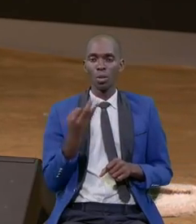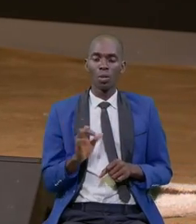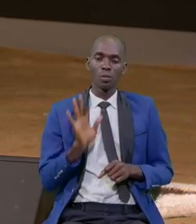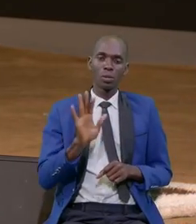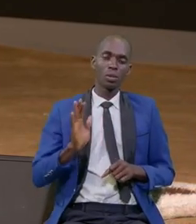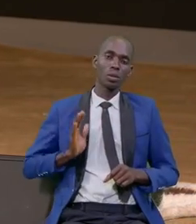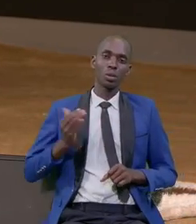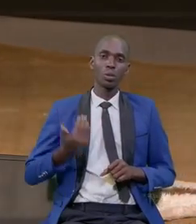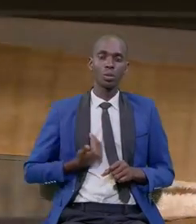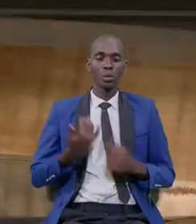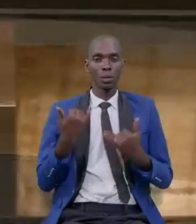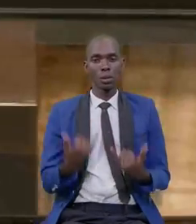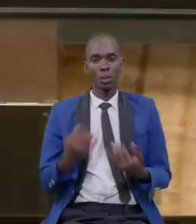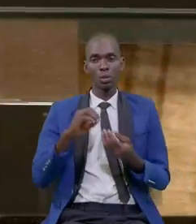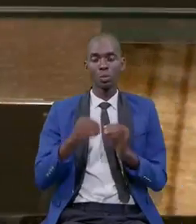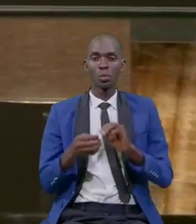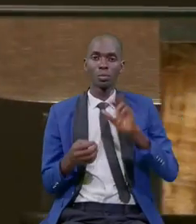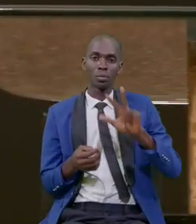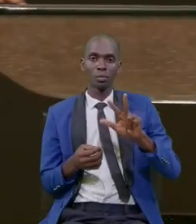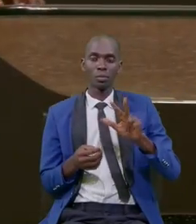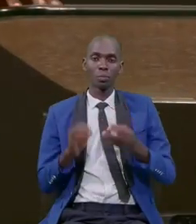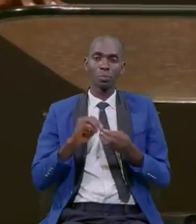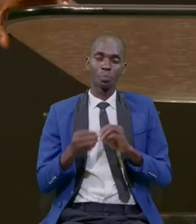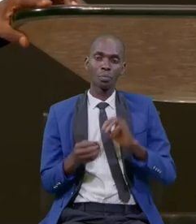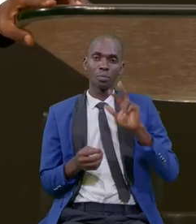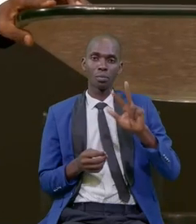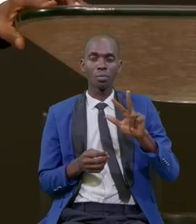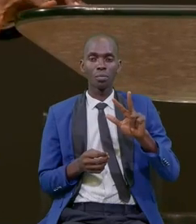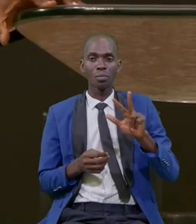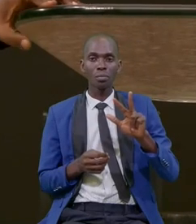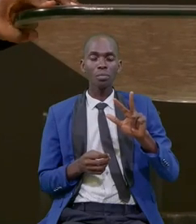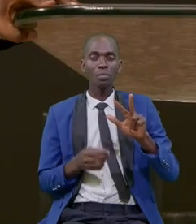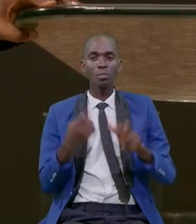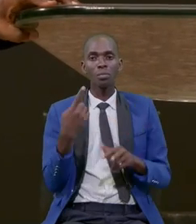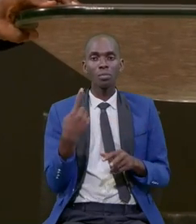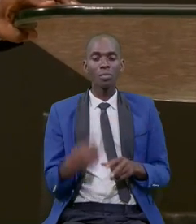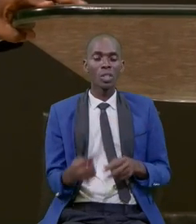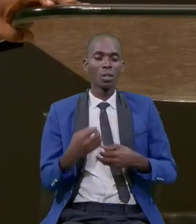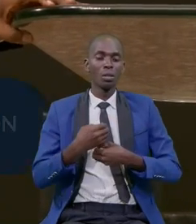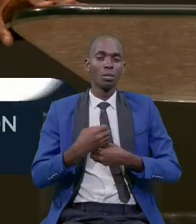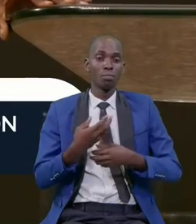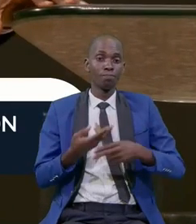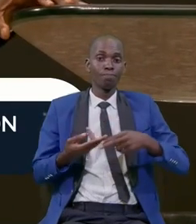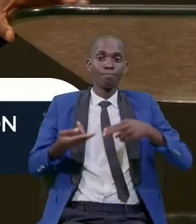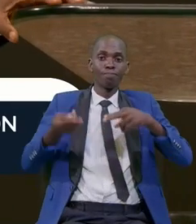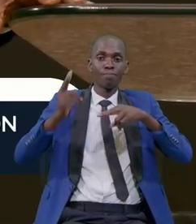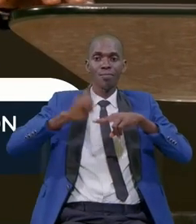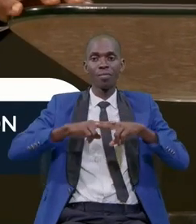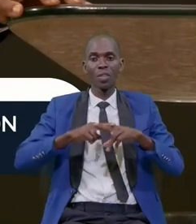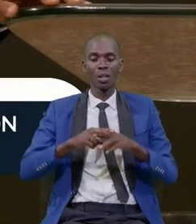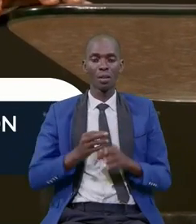âme. Amen. Nous allons voir la troisième partie ici. C'est